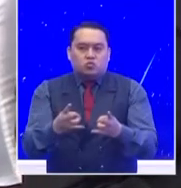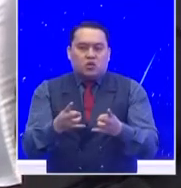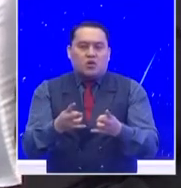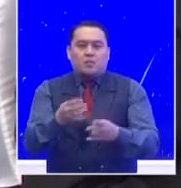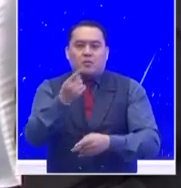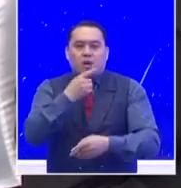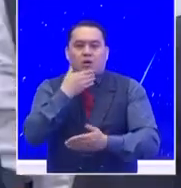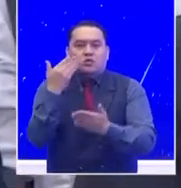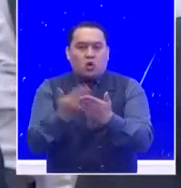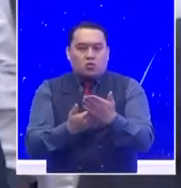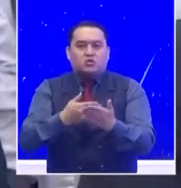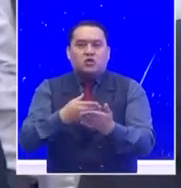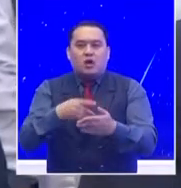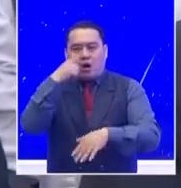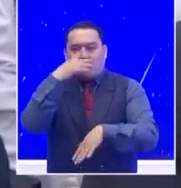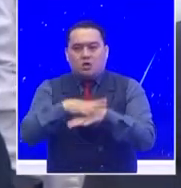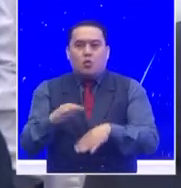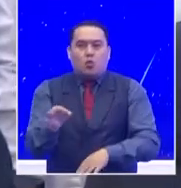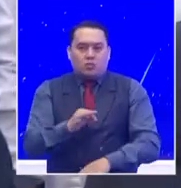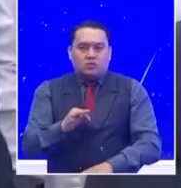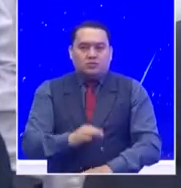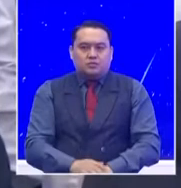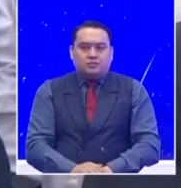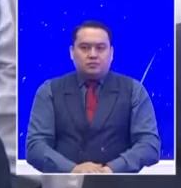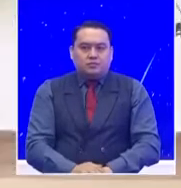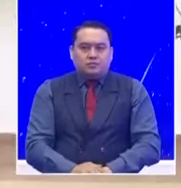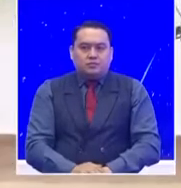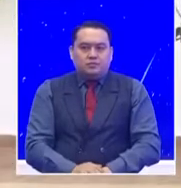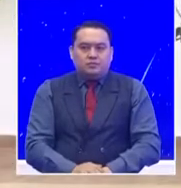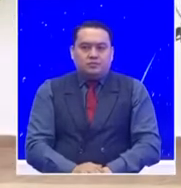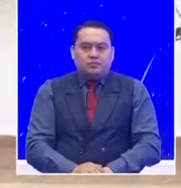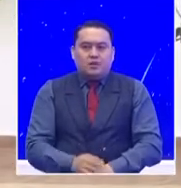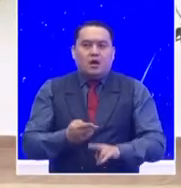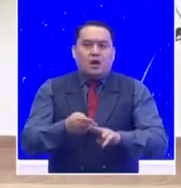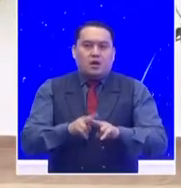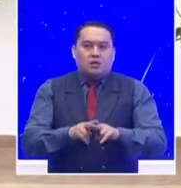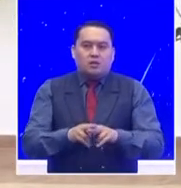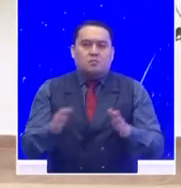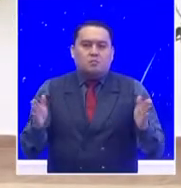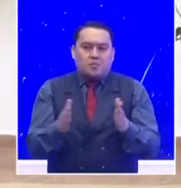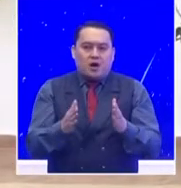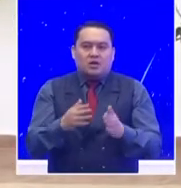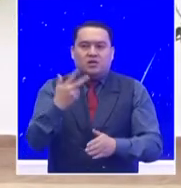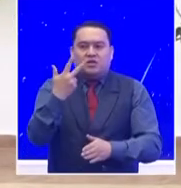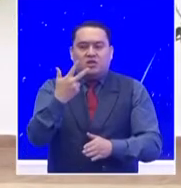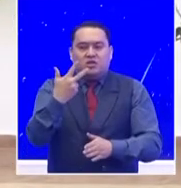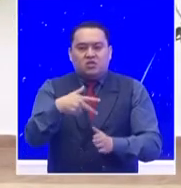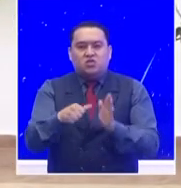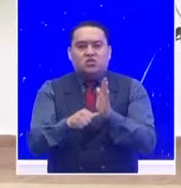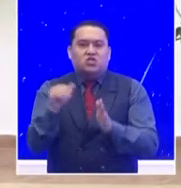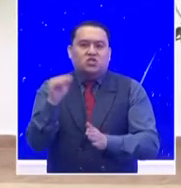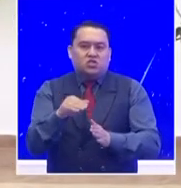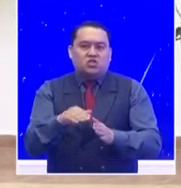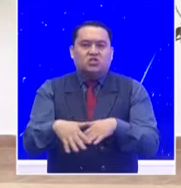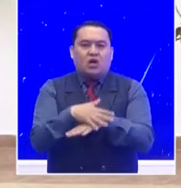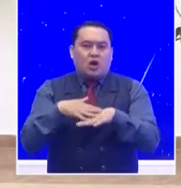и доложить о ситуации акиму области Амандыку Баталову. Это очень компактный район, 36 тысяч населения,